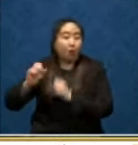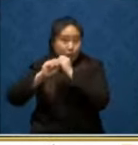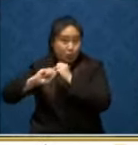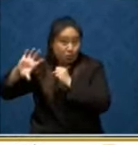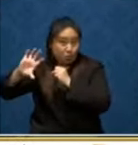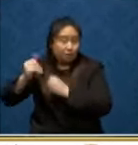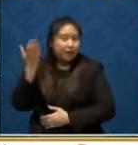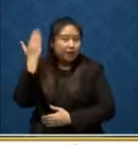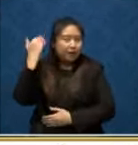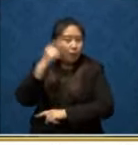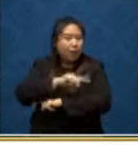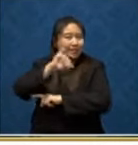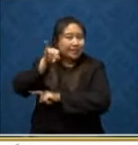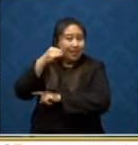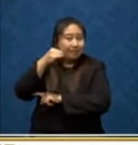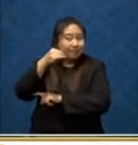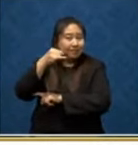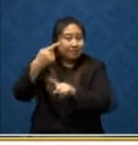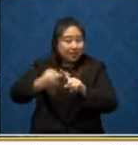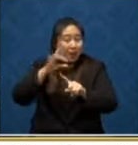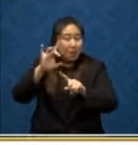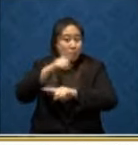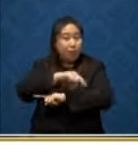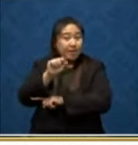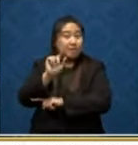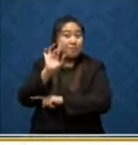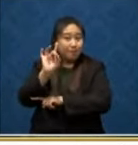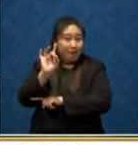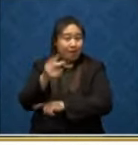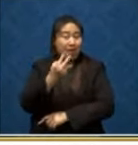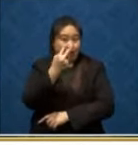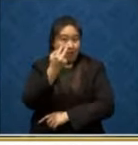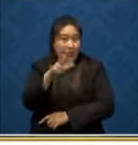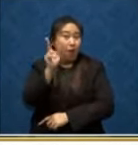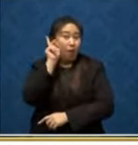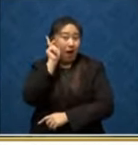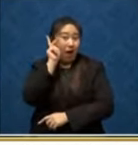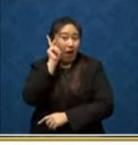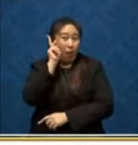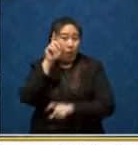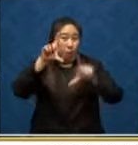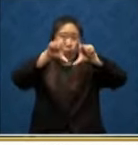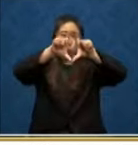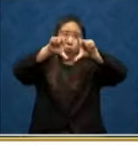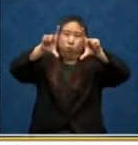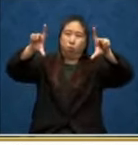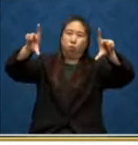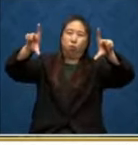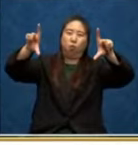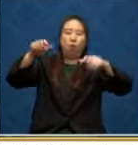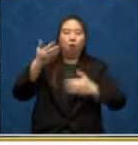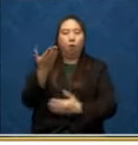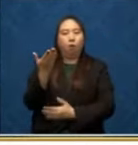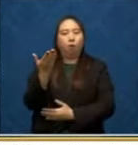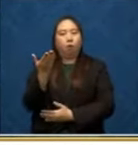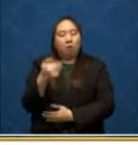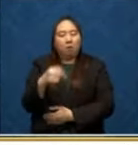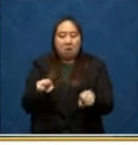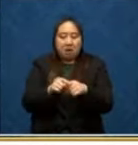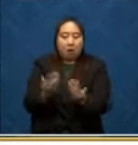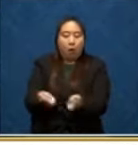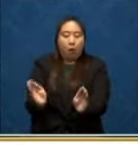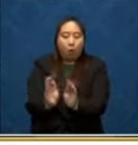จันทร์ที่ 28สิงหาคมที่ผ่านมาพวกเราคงได้เห็นพาดหัวข่าวที่น่าสลดใจเกิดเหตุโศกนาฏกรรมฆ่ายก